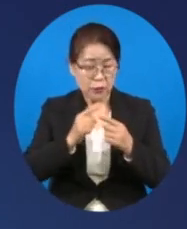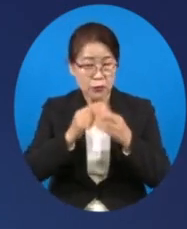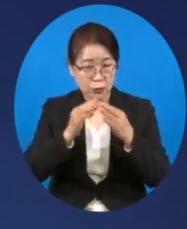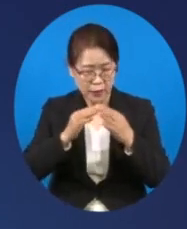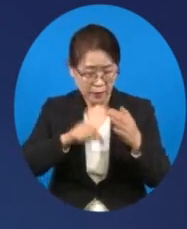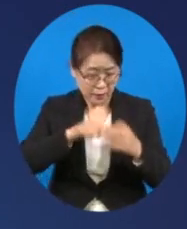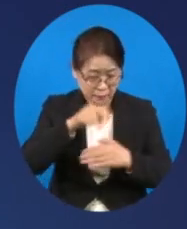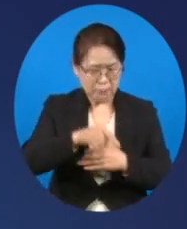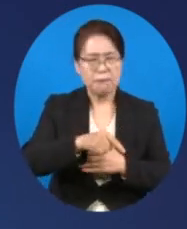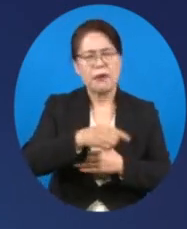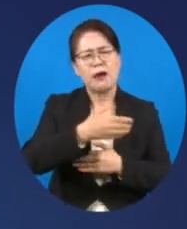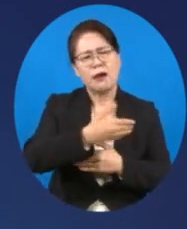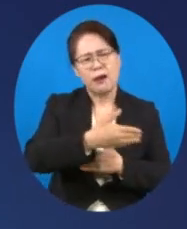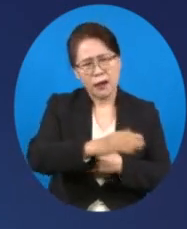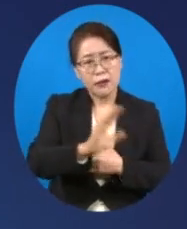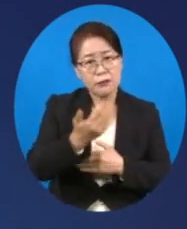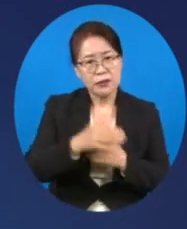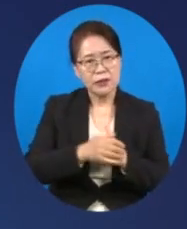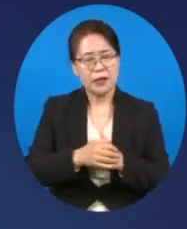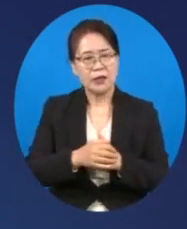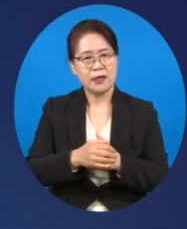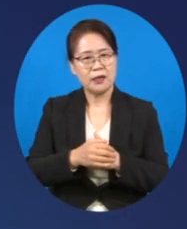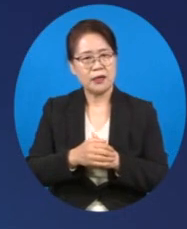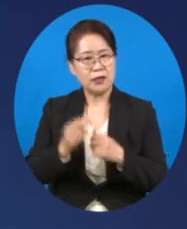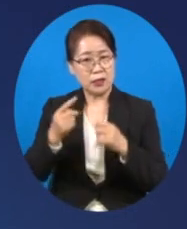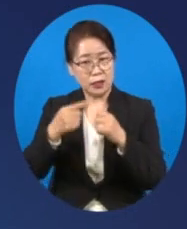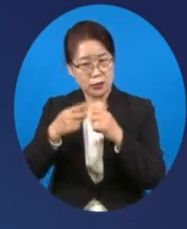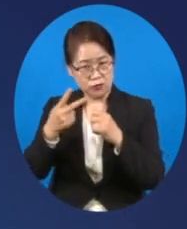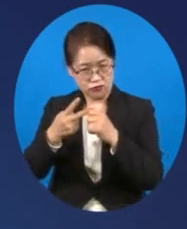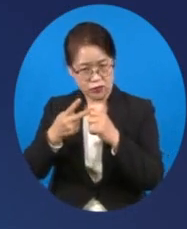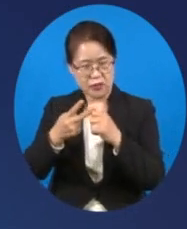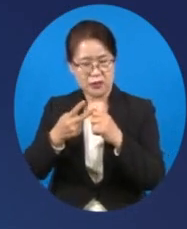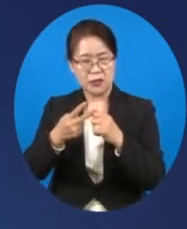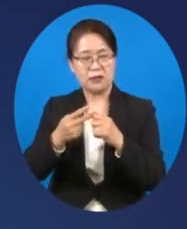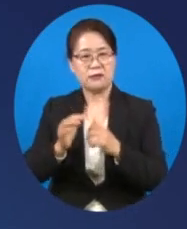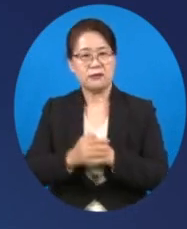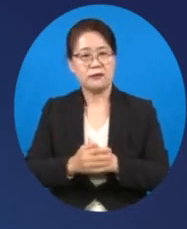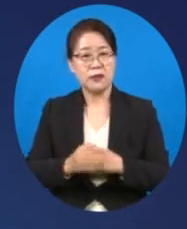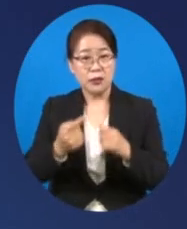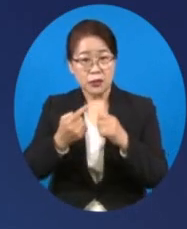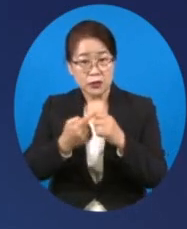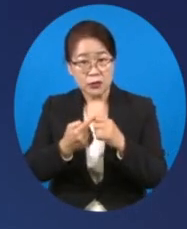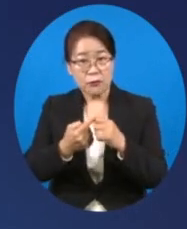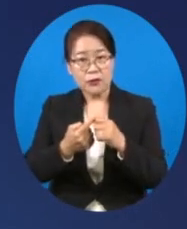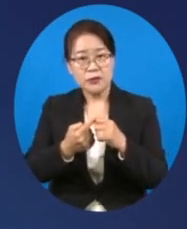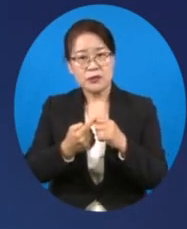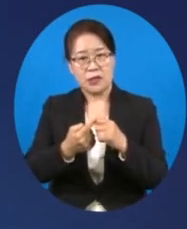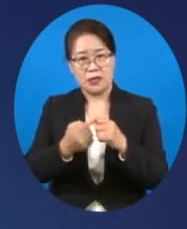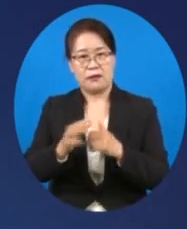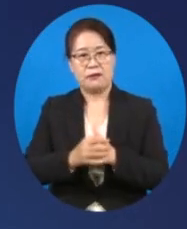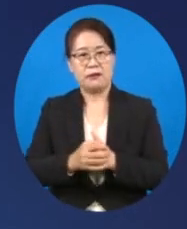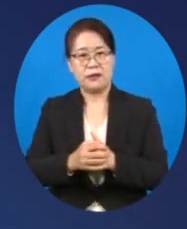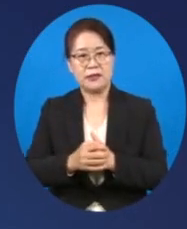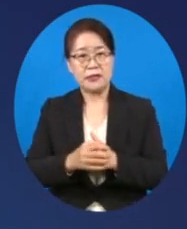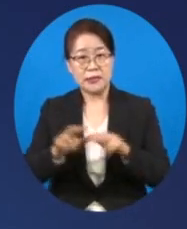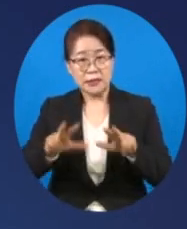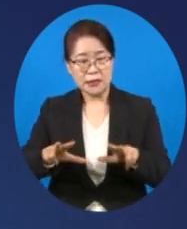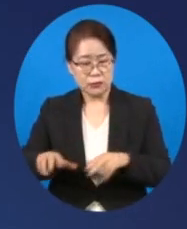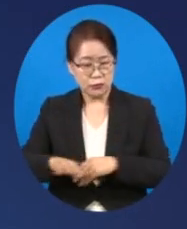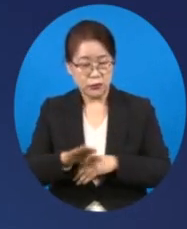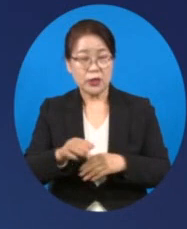나아가야 할까요 두 가지 이유 때문이라고 지난주에 말씀드렸죠 그 첫 번째 이유는 현실적으로 지금